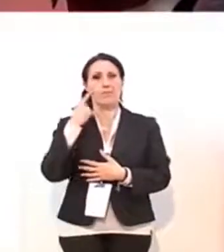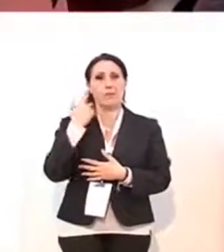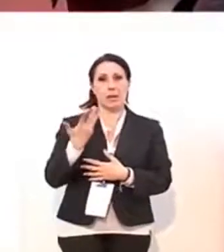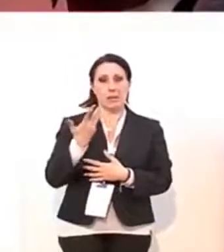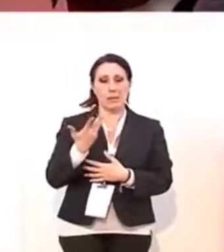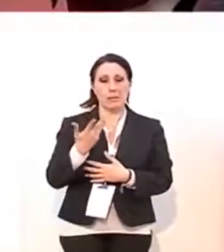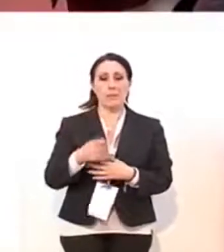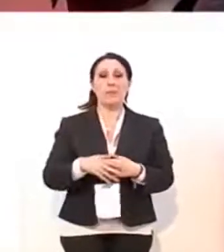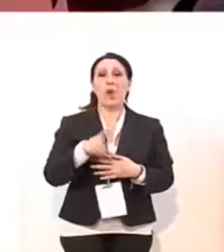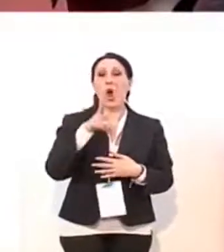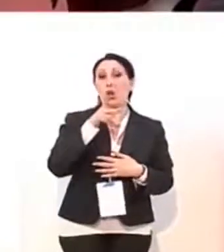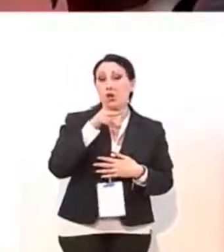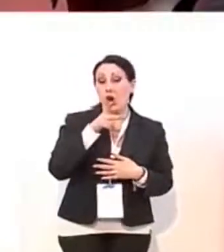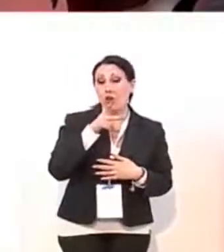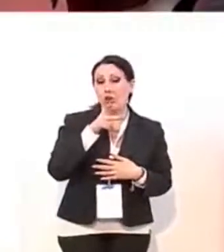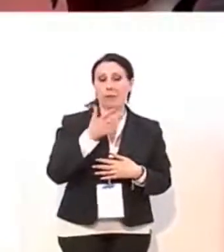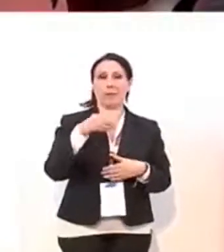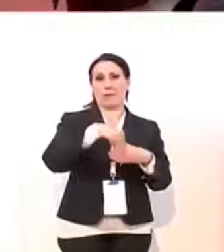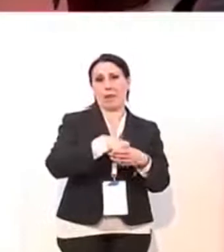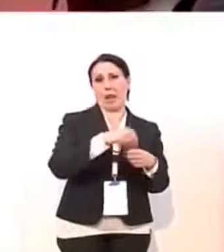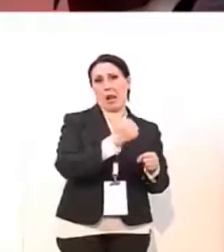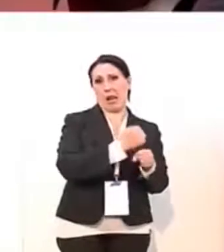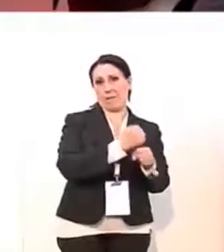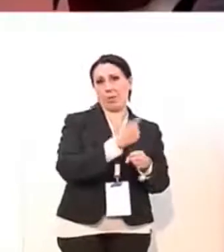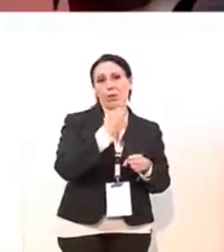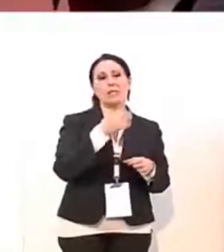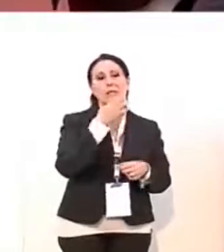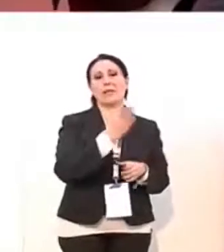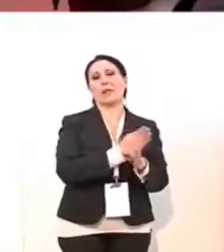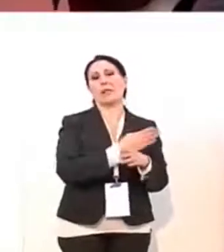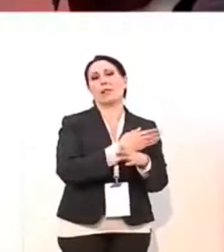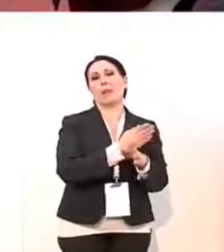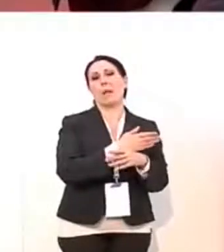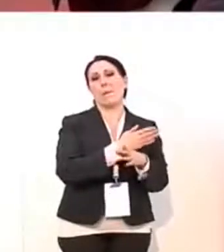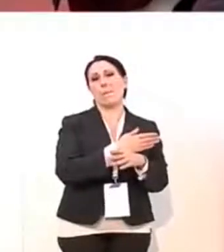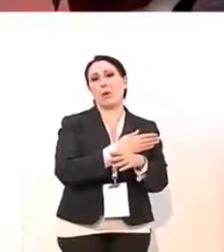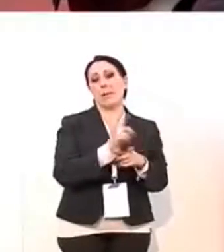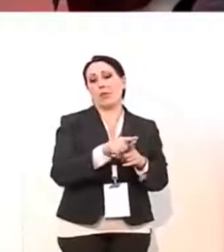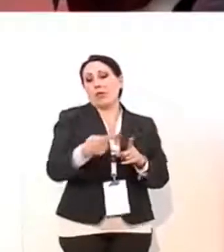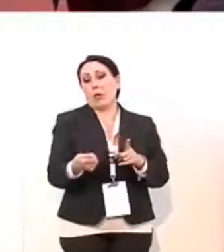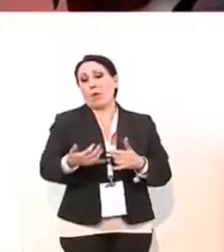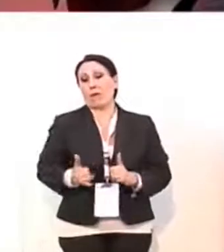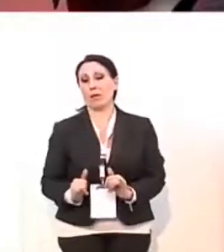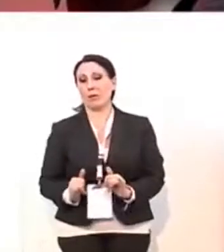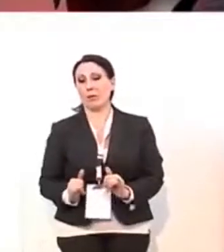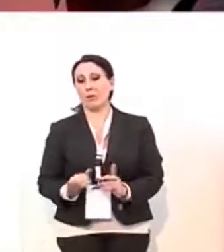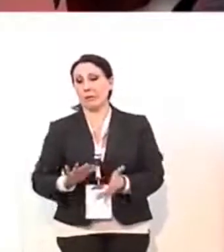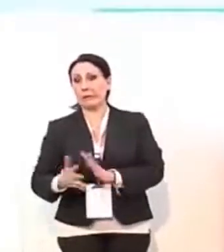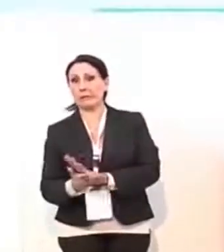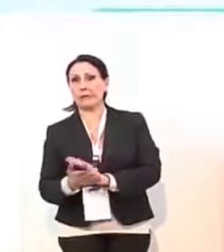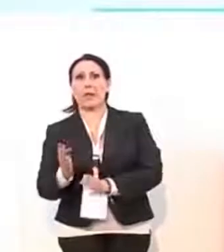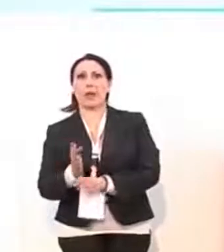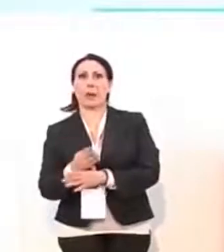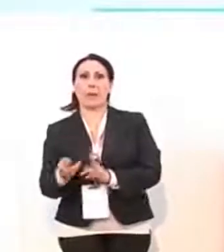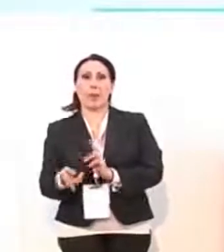la fortuna di stare nel mondo del lavoro? Sono più vulnerabili quando decidono di fare un figlio, e nel